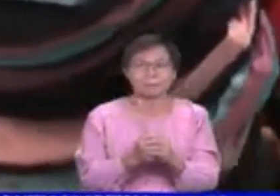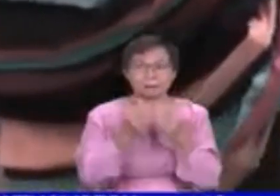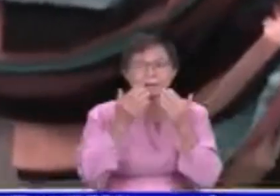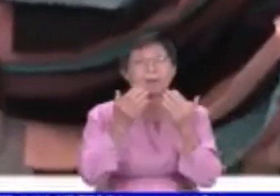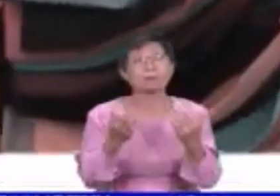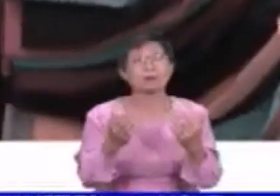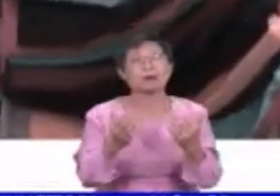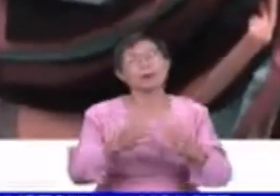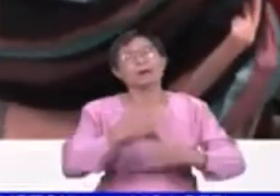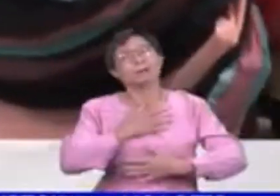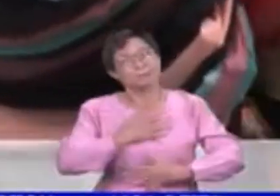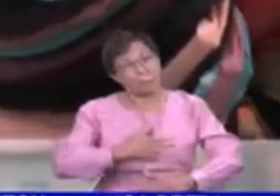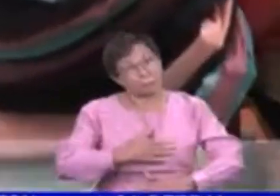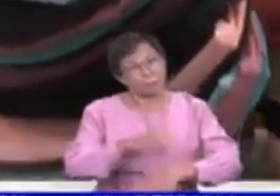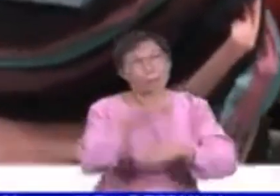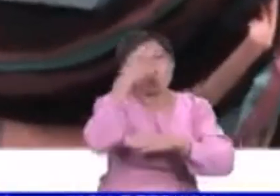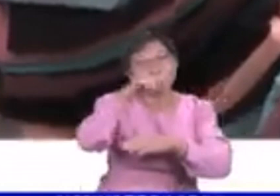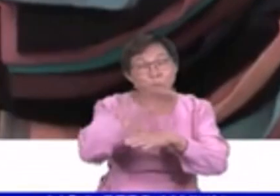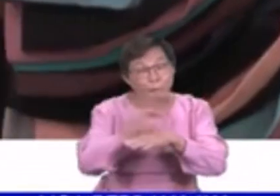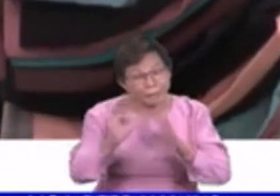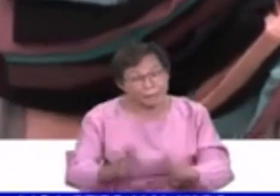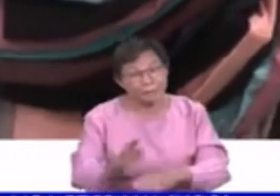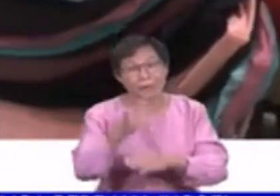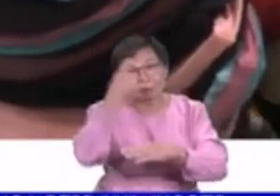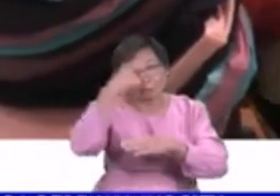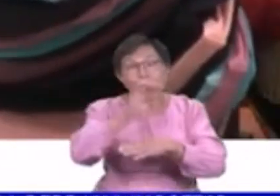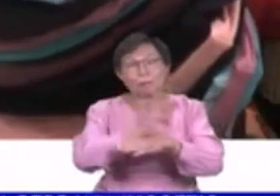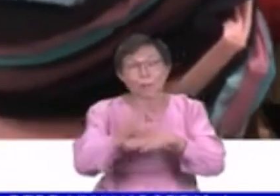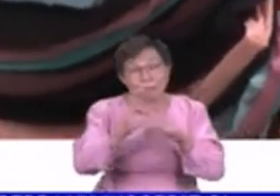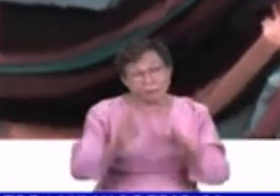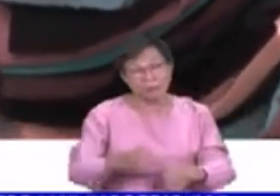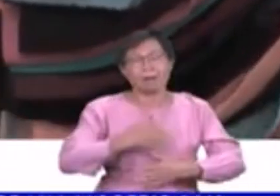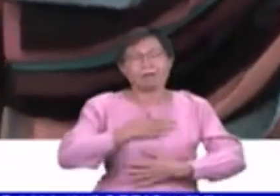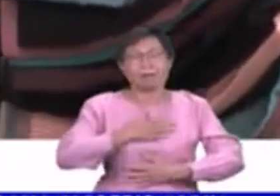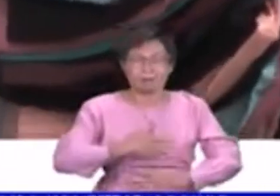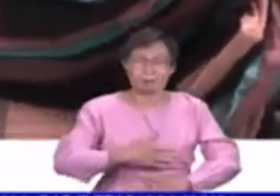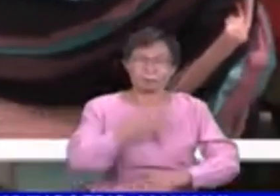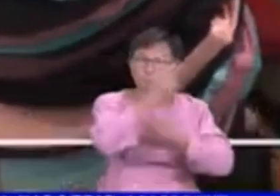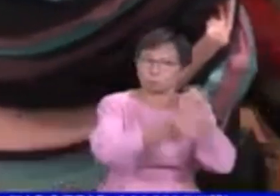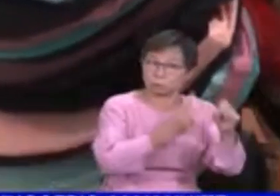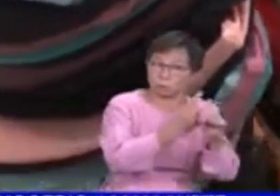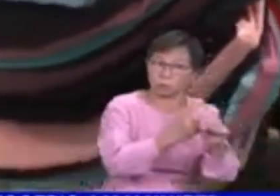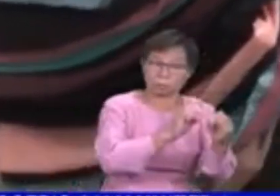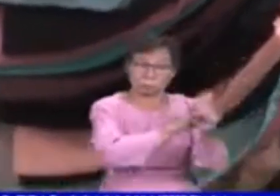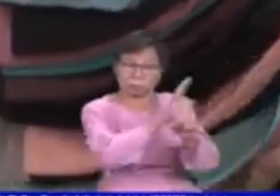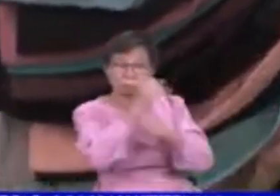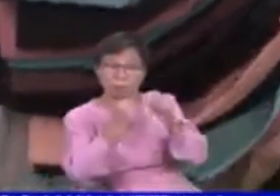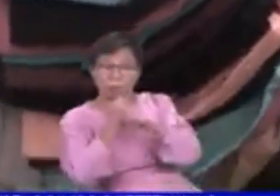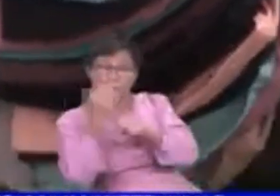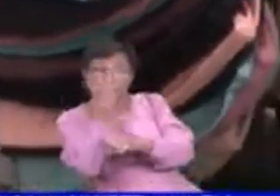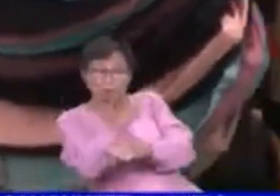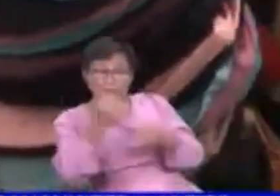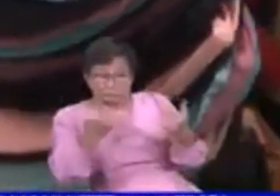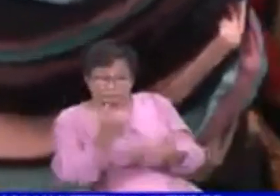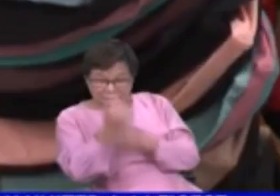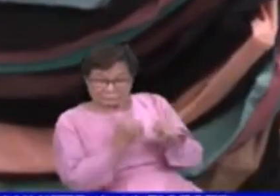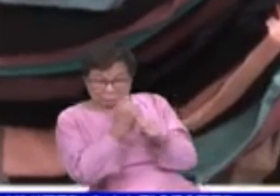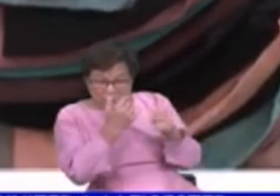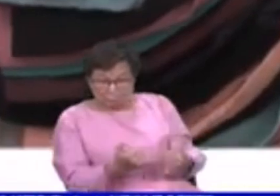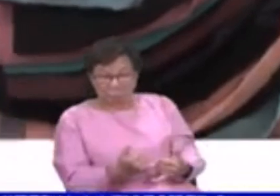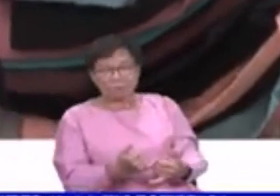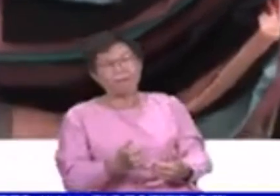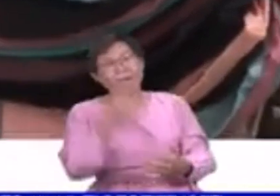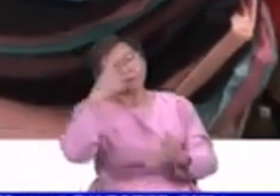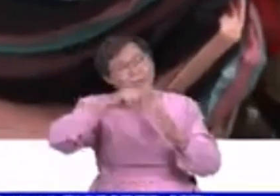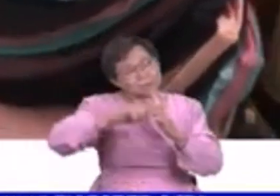lega untuk para peniaga sebab selepas 2 tahun pandemik, tahun lepas dan tahun ini merupakan tahun yang